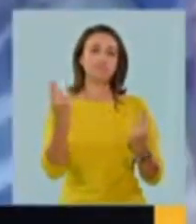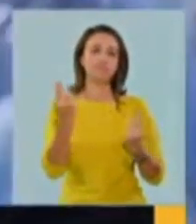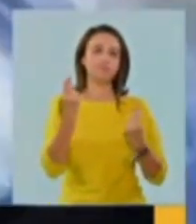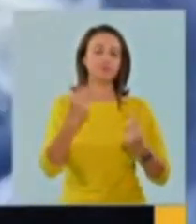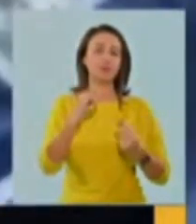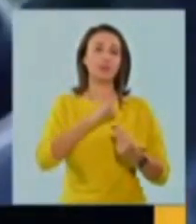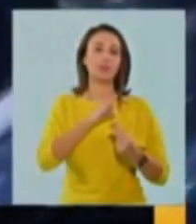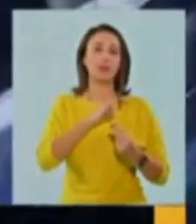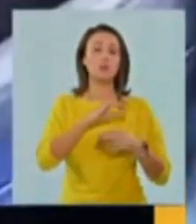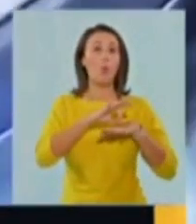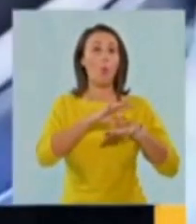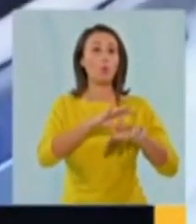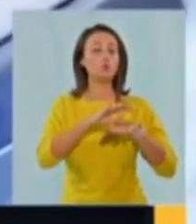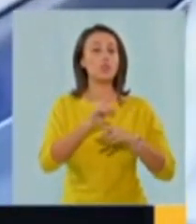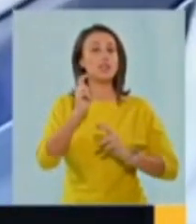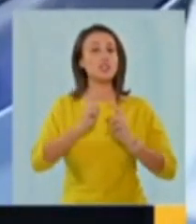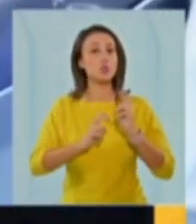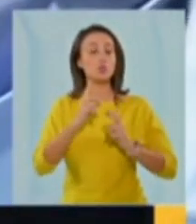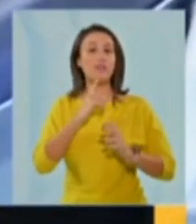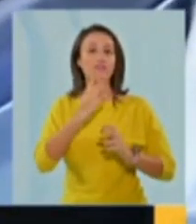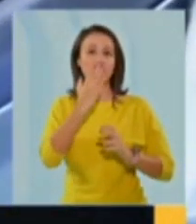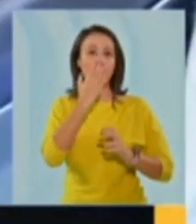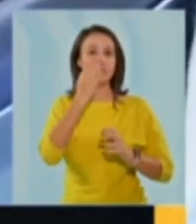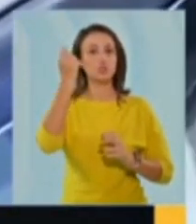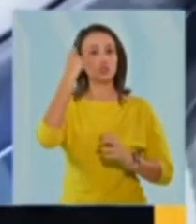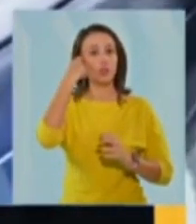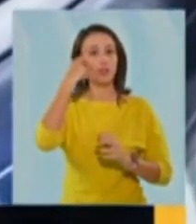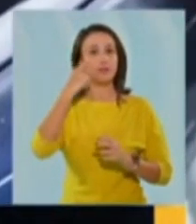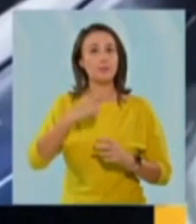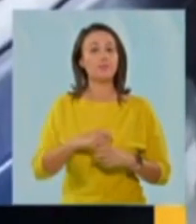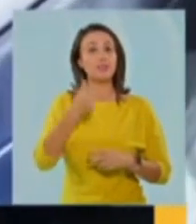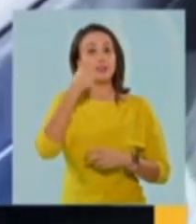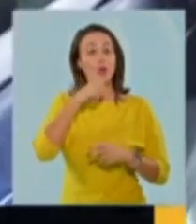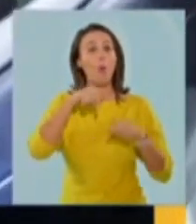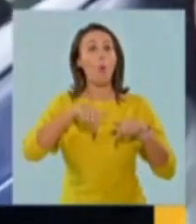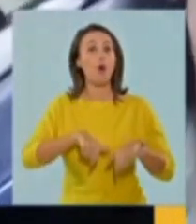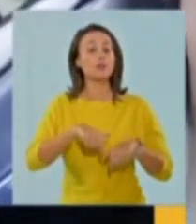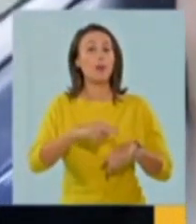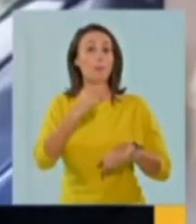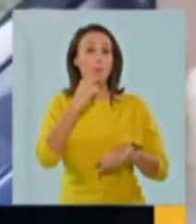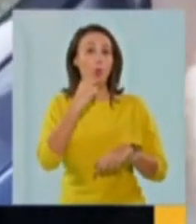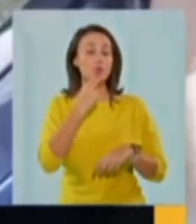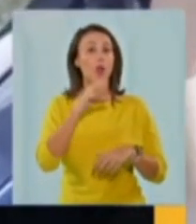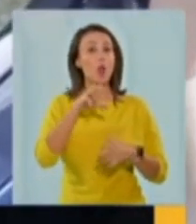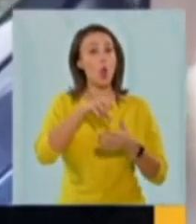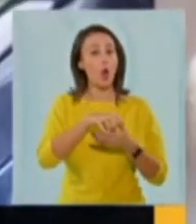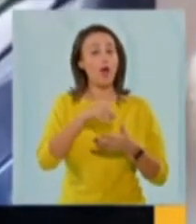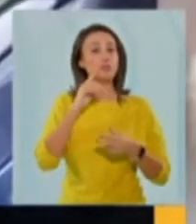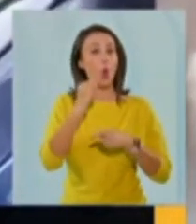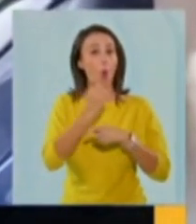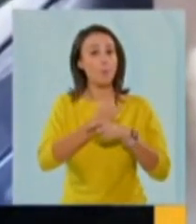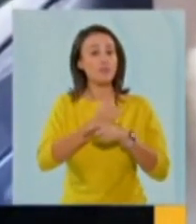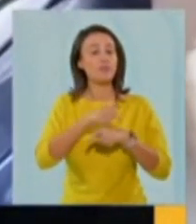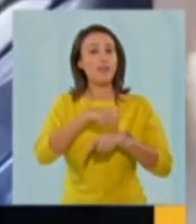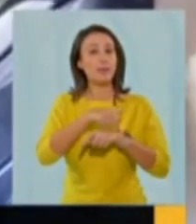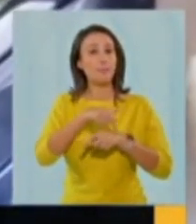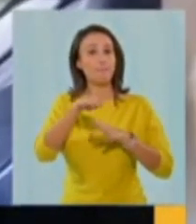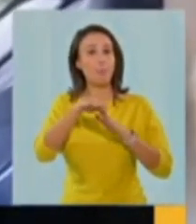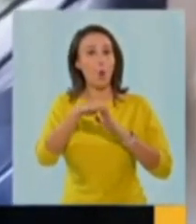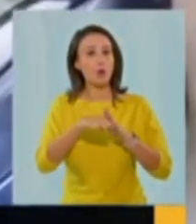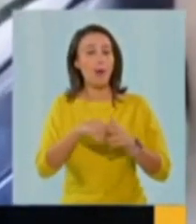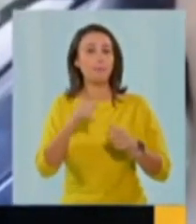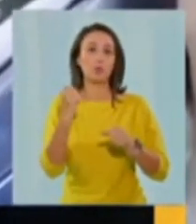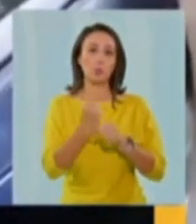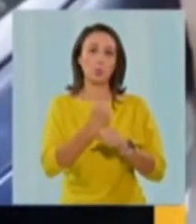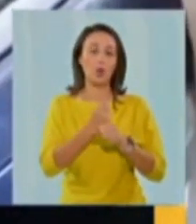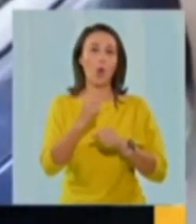de interesul conducerii instituției decât de cel al cetățenilor. Zilele acestea, un polițist local a fost surprins în timpul programului de